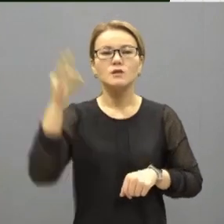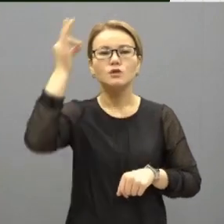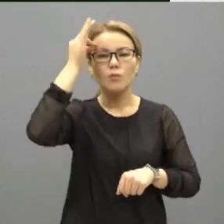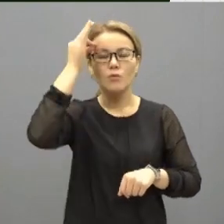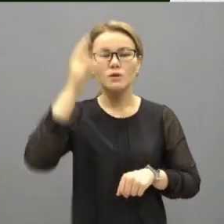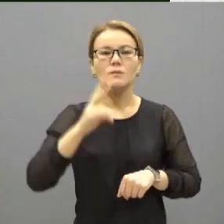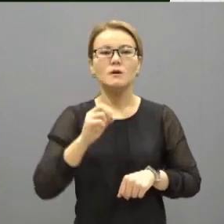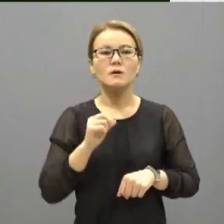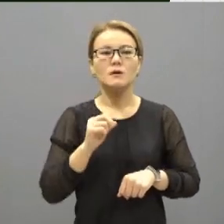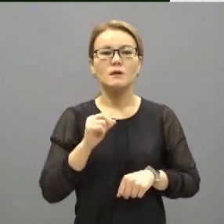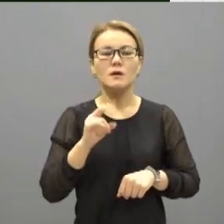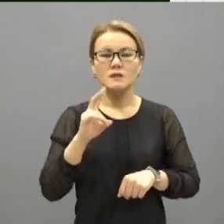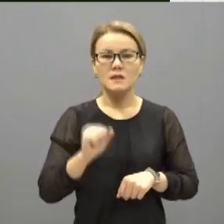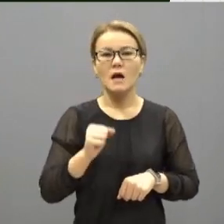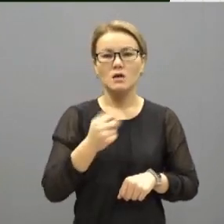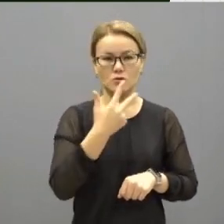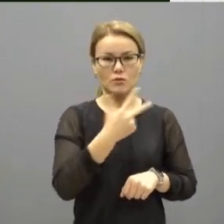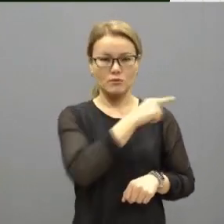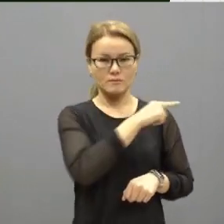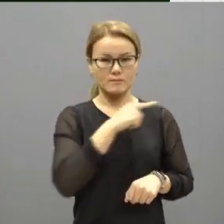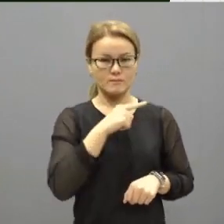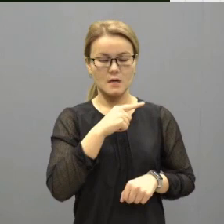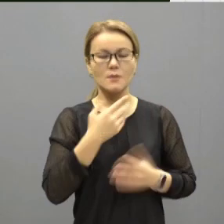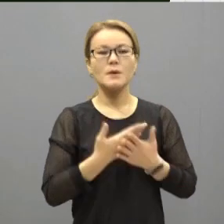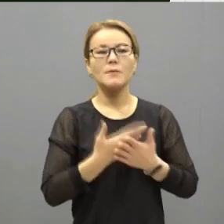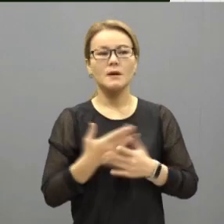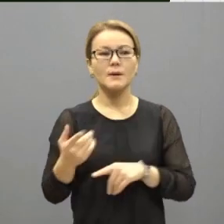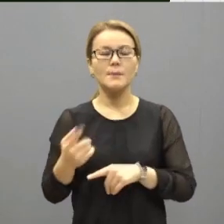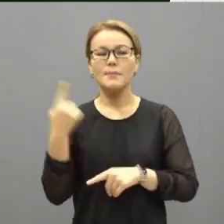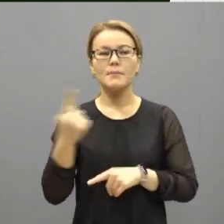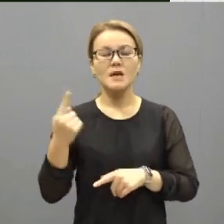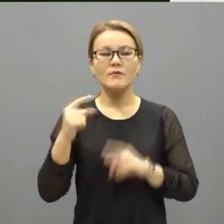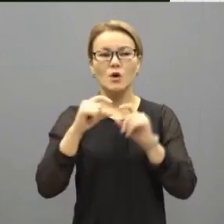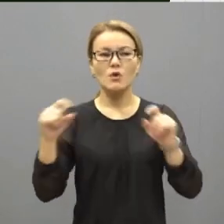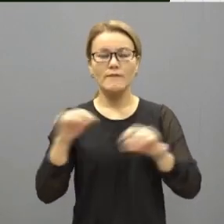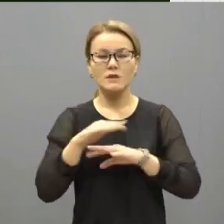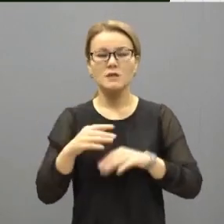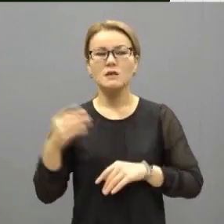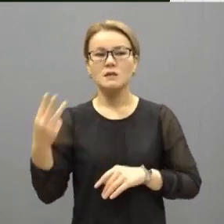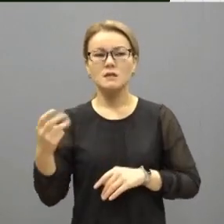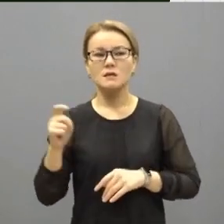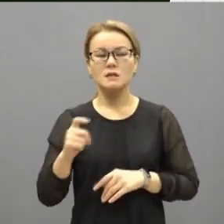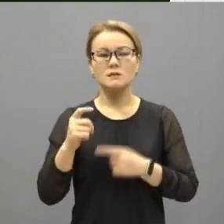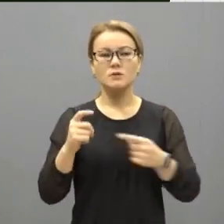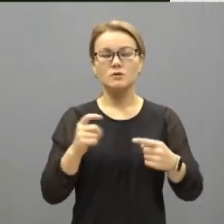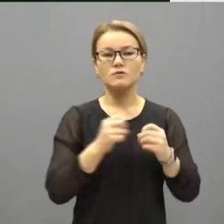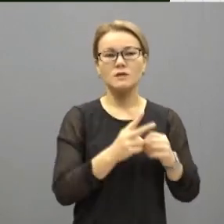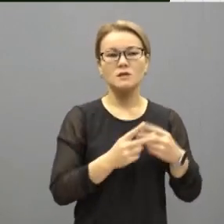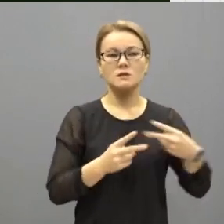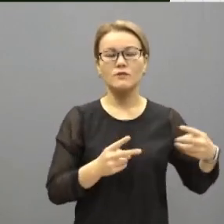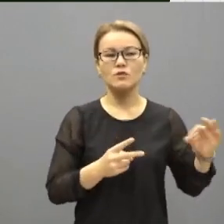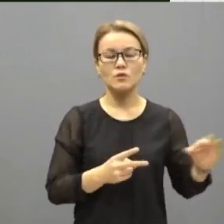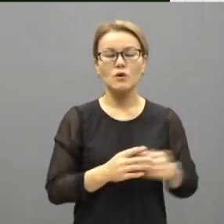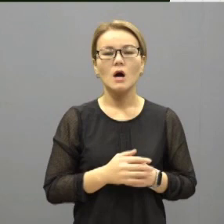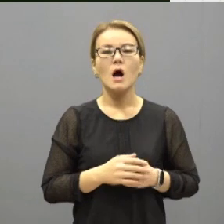на трех данных примерах. Первое уравнение 3х минус 12 равно нулю